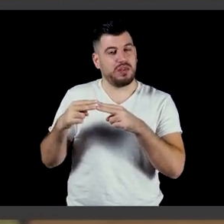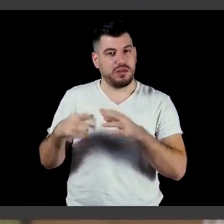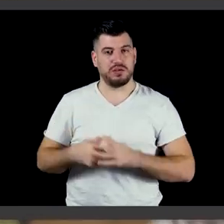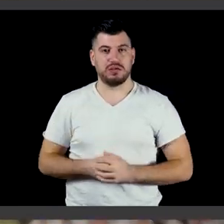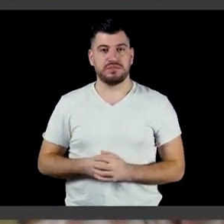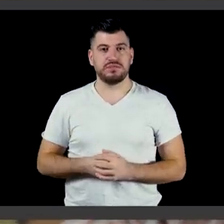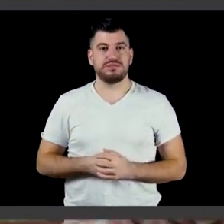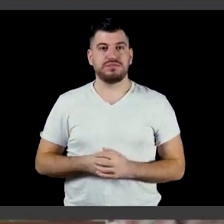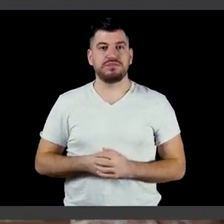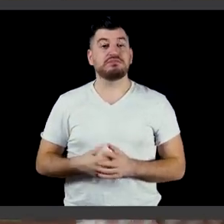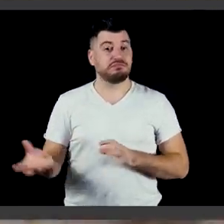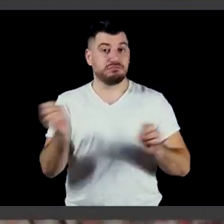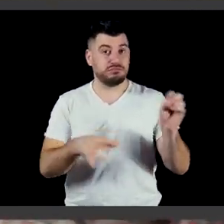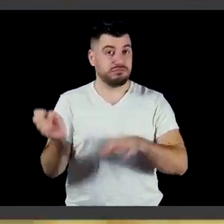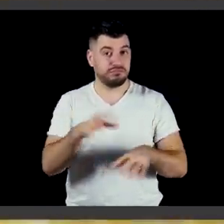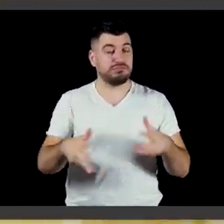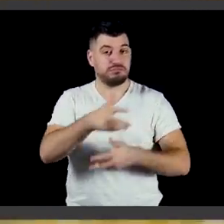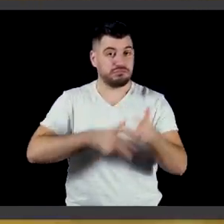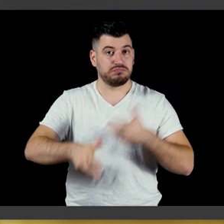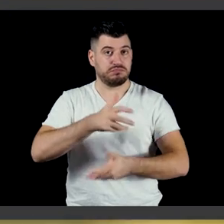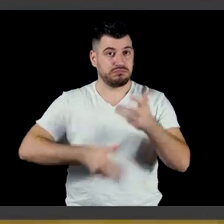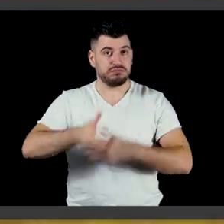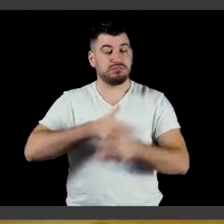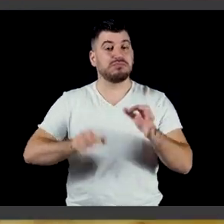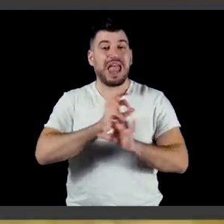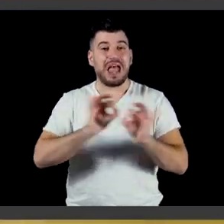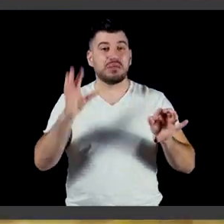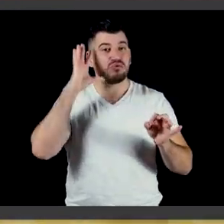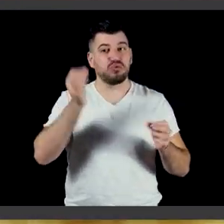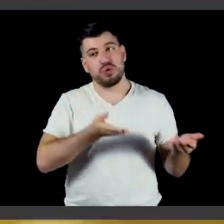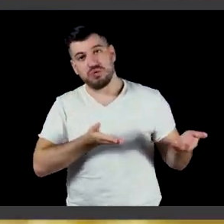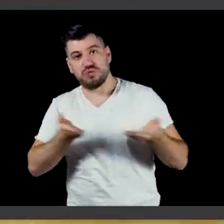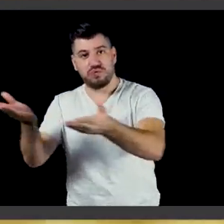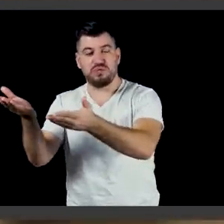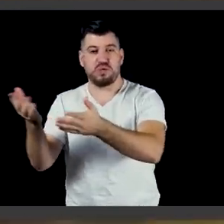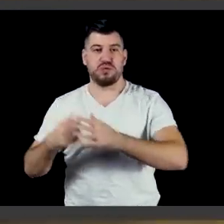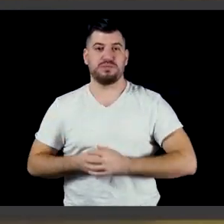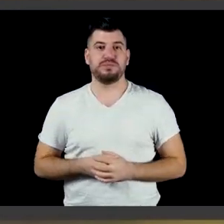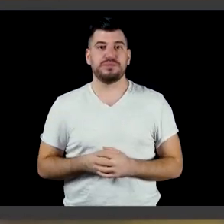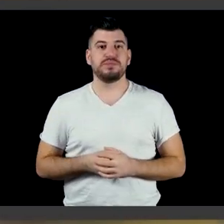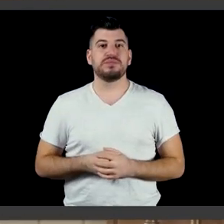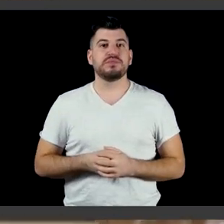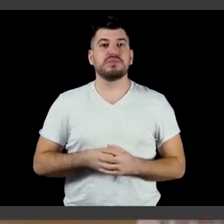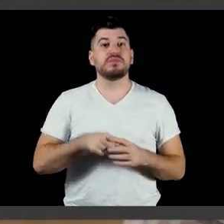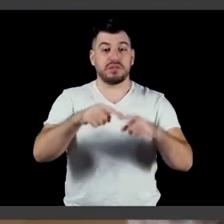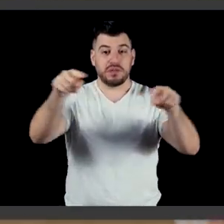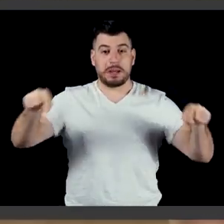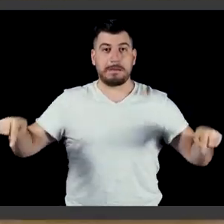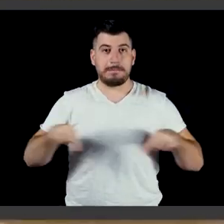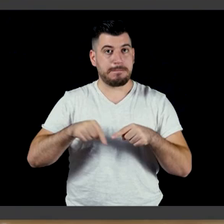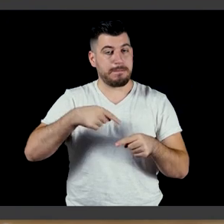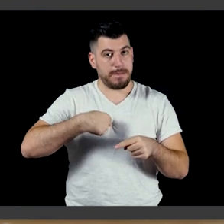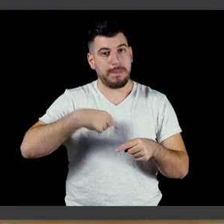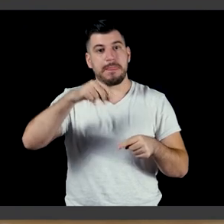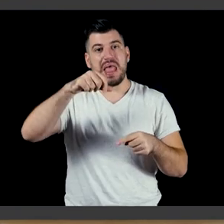Ανακατεύουμε, βάζω και τα επόμενα και ήρθε η ώρα να το ρίξουμε στο φούρνο. Λοιπόν, έχω βούτυρο αλευρό σε ένα ταψάκι, 25x35, είναι